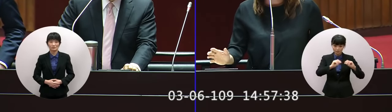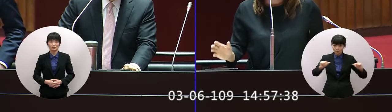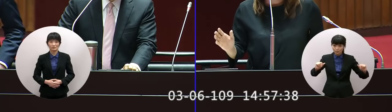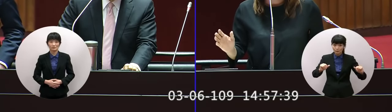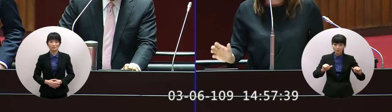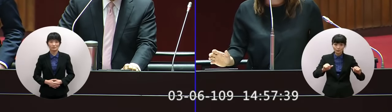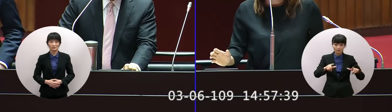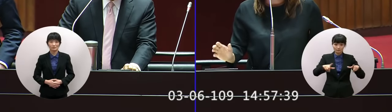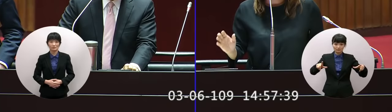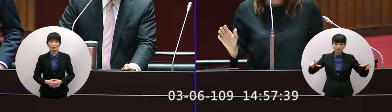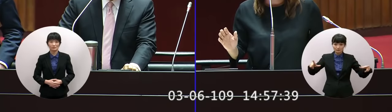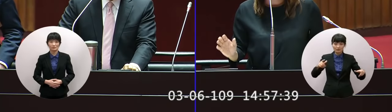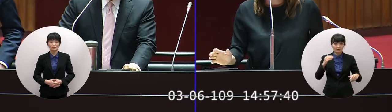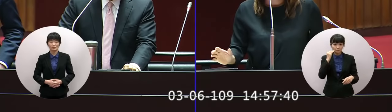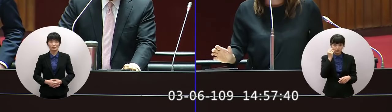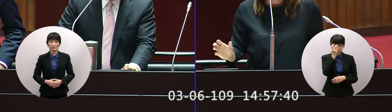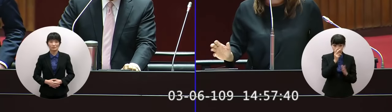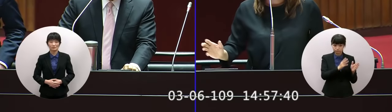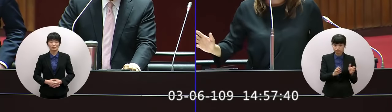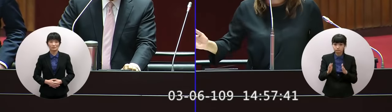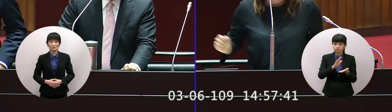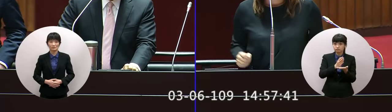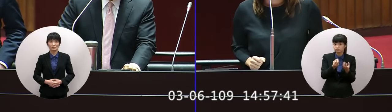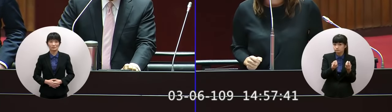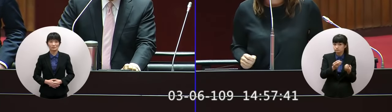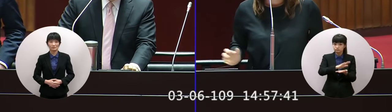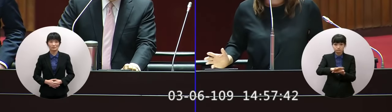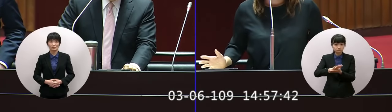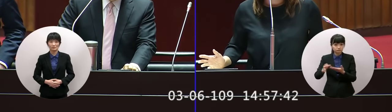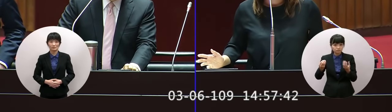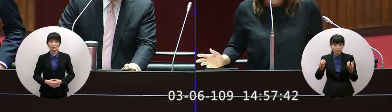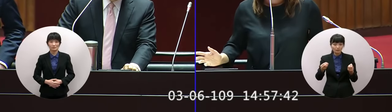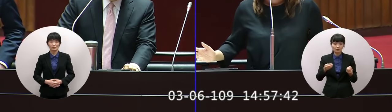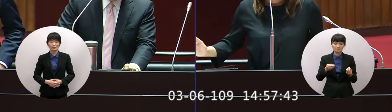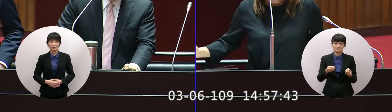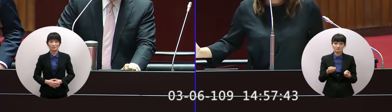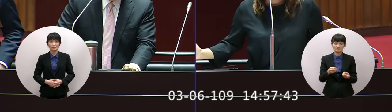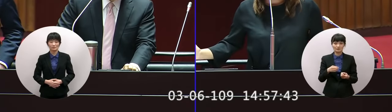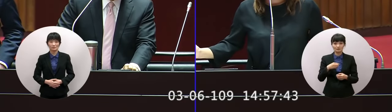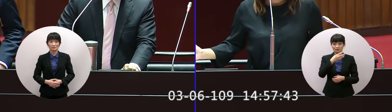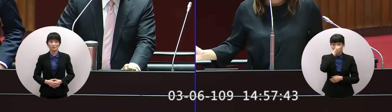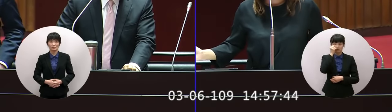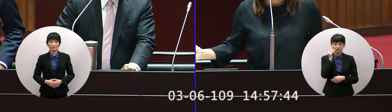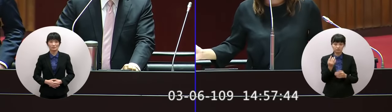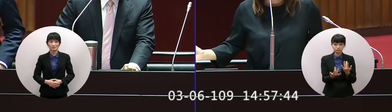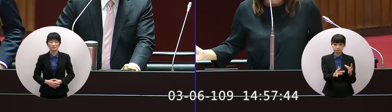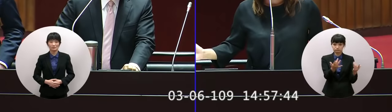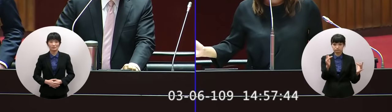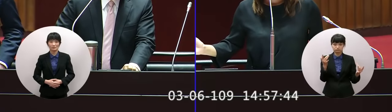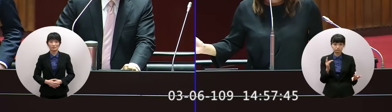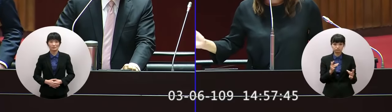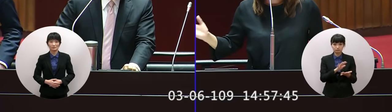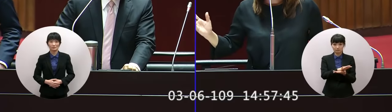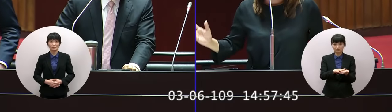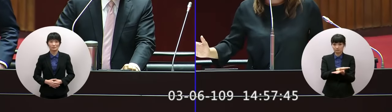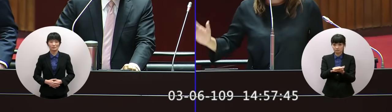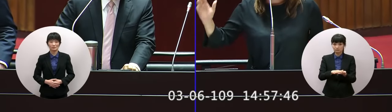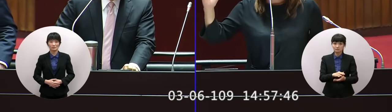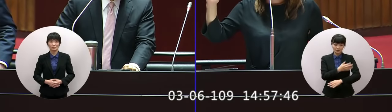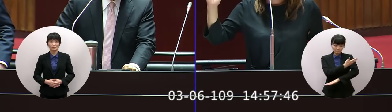该管理、无该使用、你无该建筑，伊就会乌乱发、乌乱生。河川地旁边更是严重，